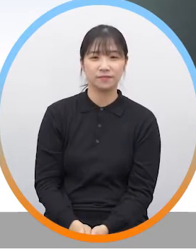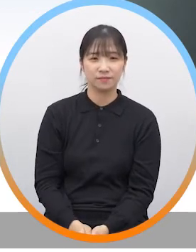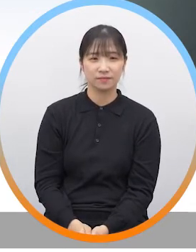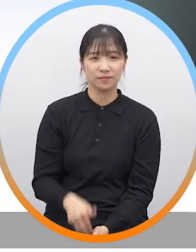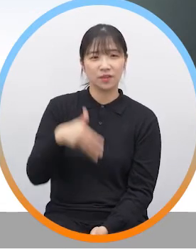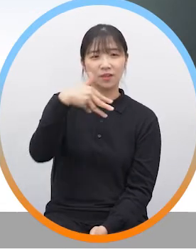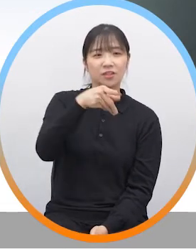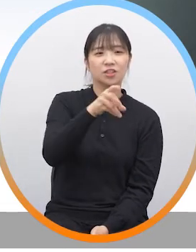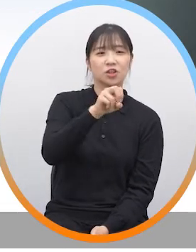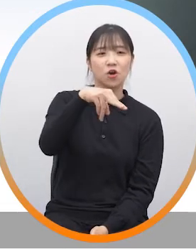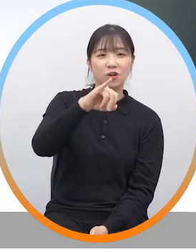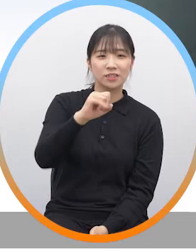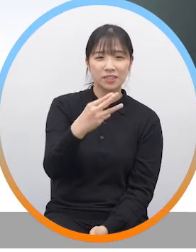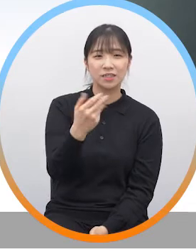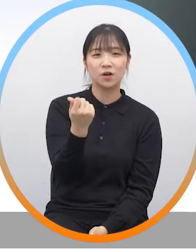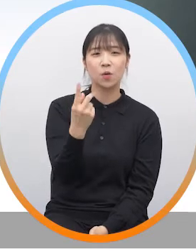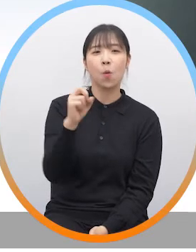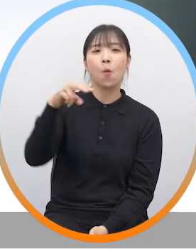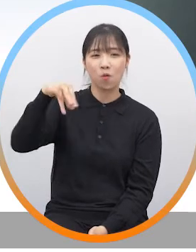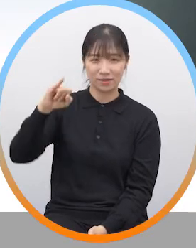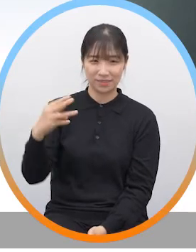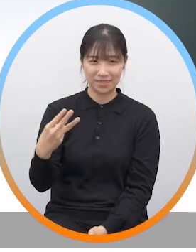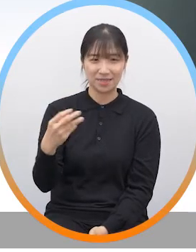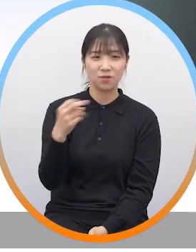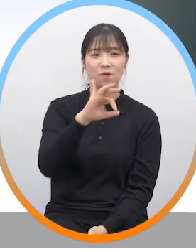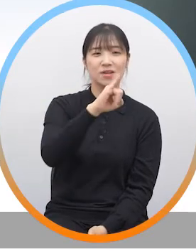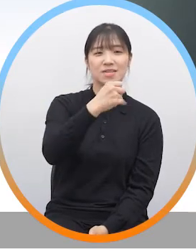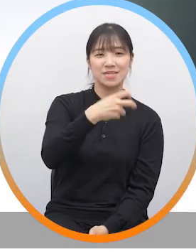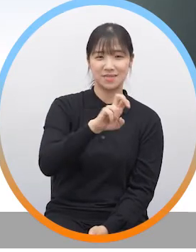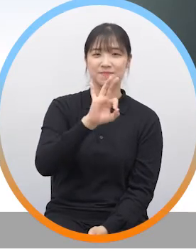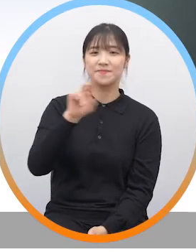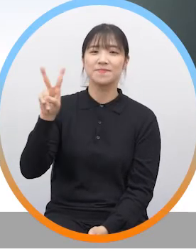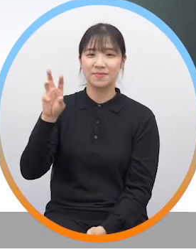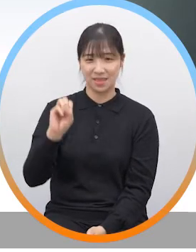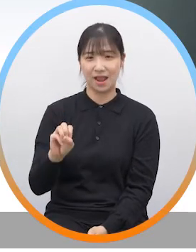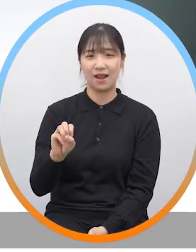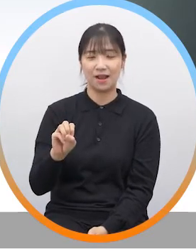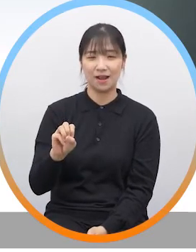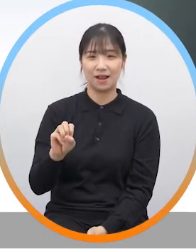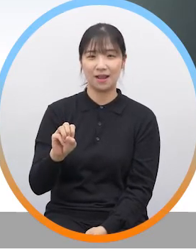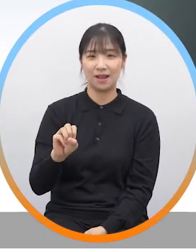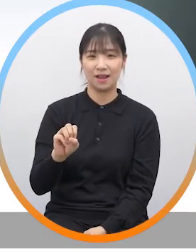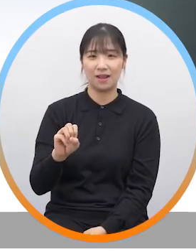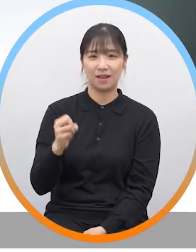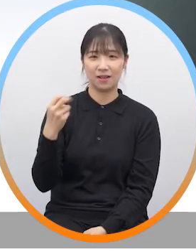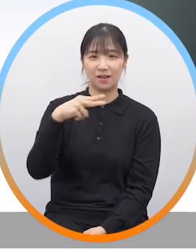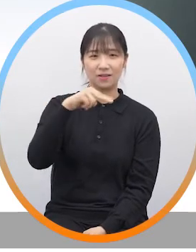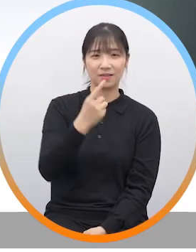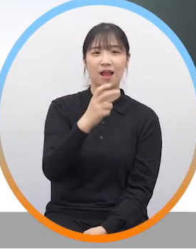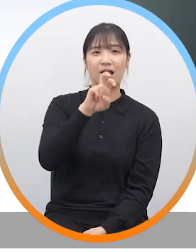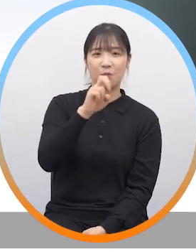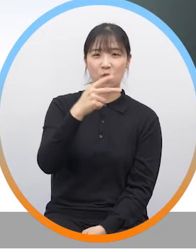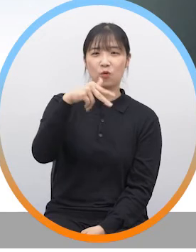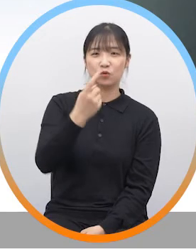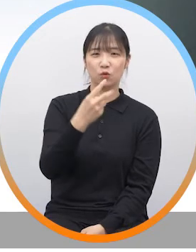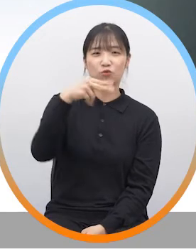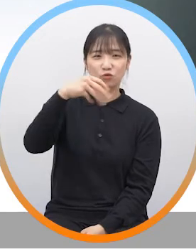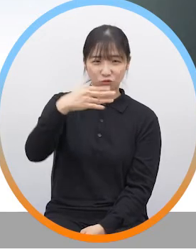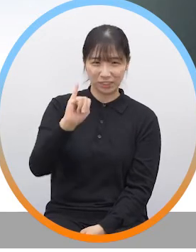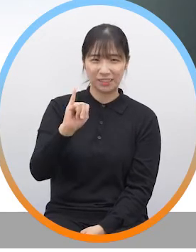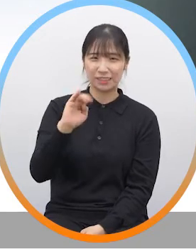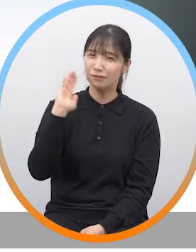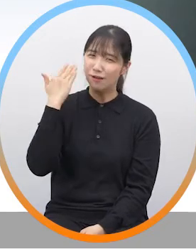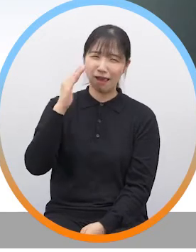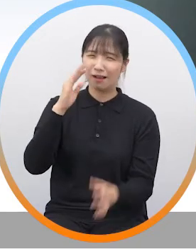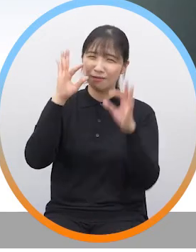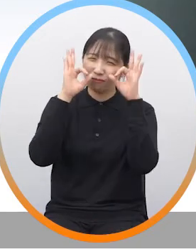뭐 청실, 홍실 그렇잖아요. 그건 음과 양을 얘기하고요. 자, 뭐 사모족들이 그래서 요즘에는 좀